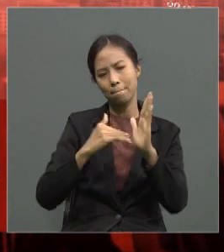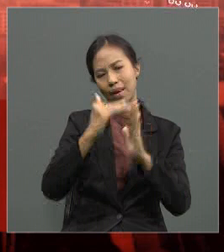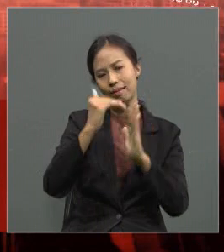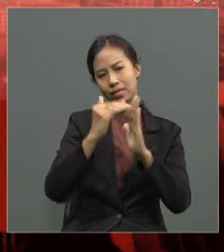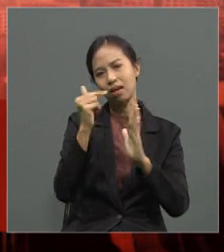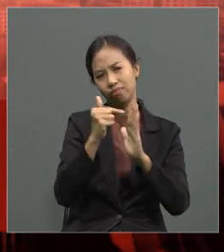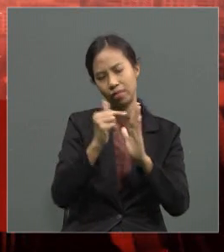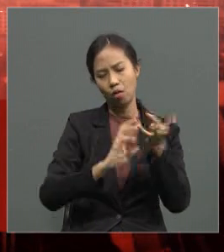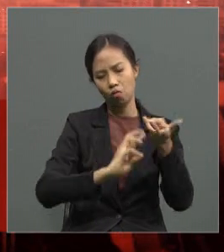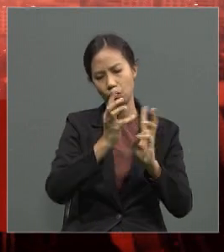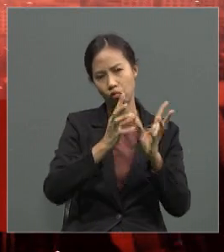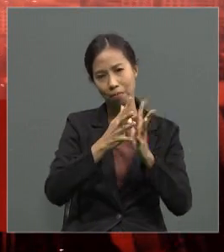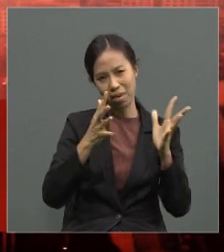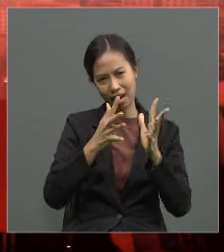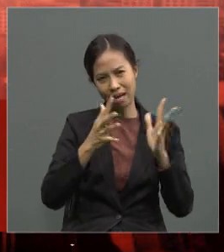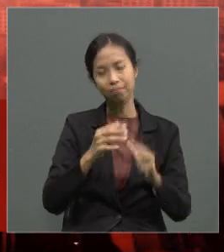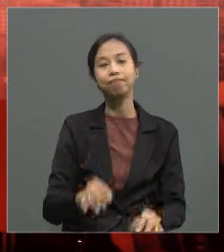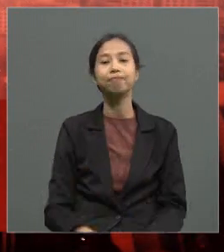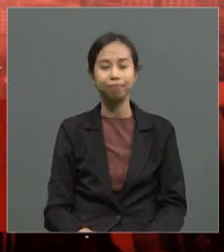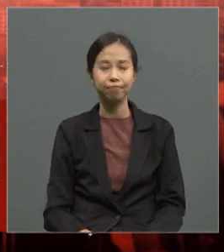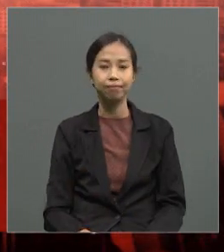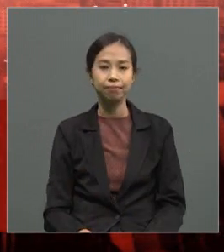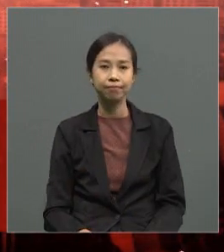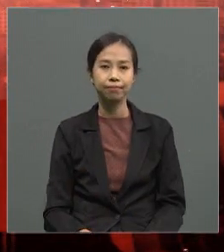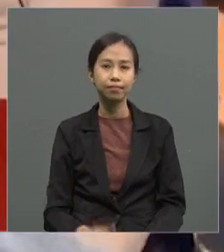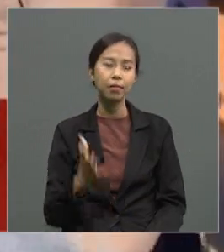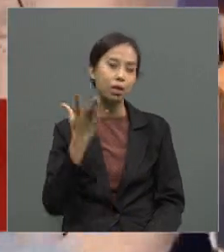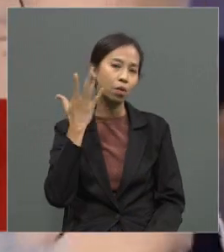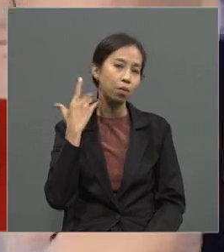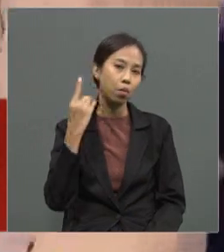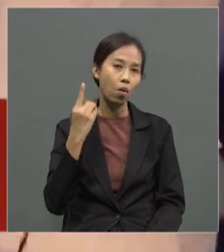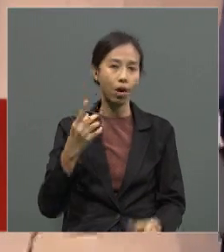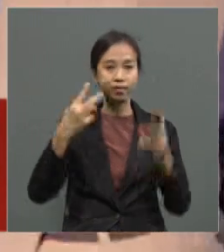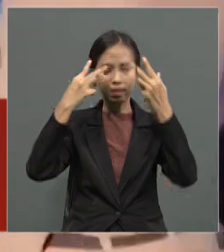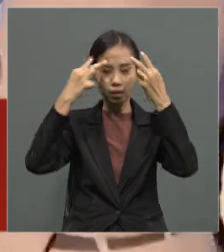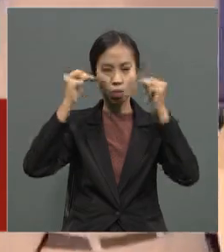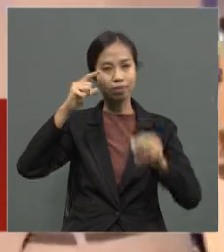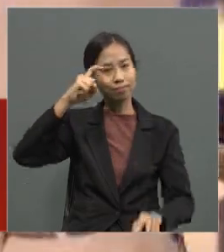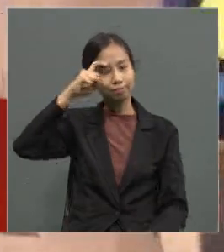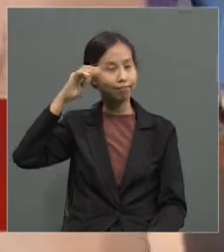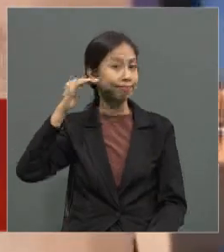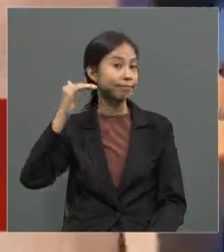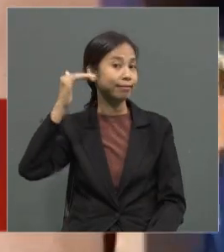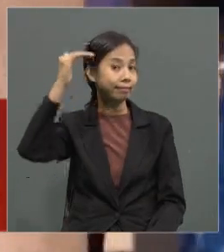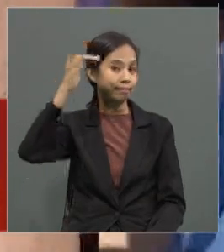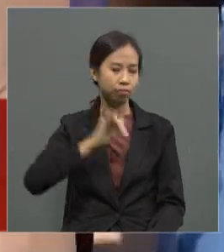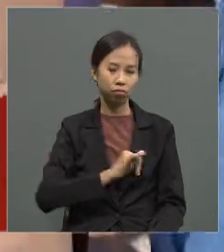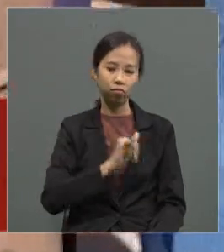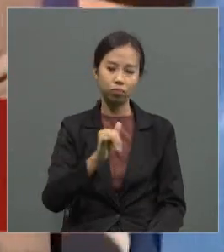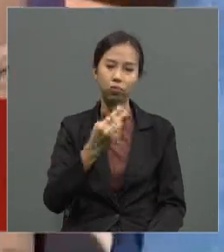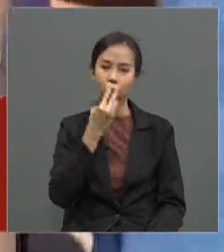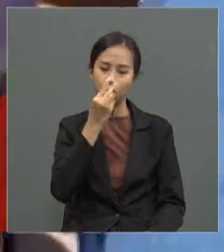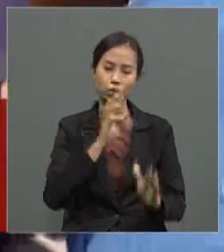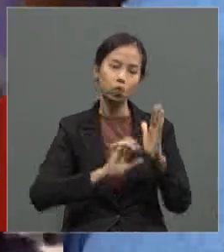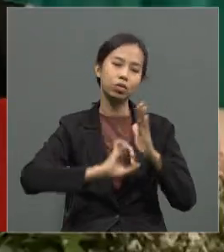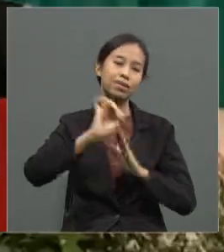เรื่องของฝุ่นข้ามแดนร่วมอีกด้วยค่ะแล้วเมื่อวานนี้นะคะที่นายกรัฐมนตรีคุณเศรษฐาทวีสินนะคะลงพื้นที่ไปยังจังหวัดเชียงใหม่ก็